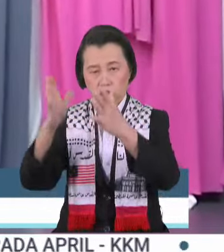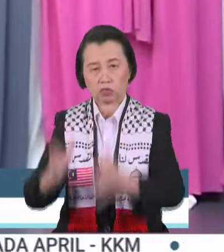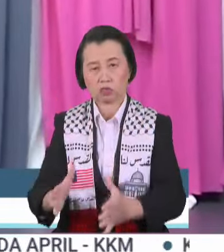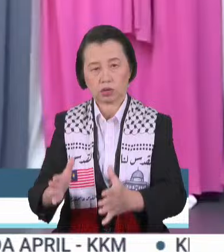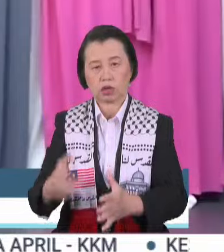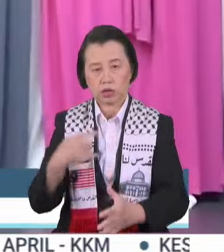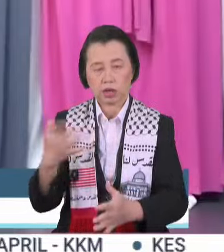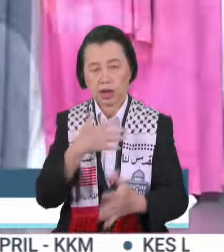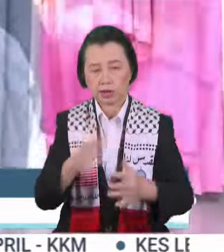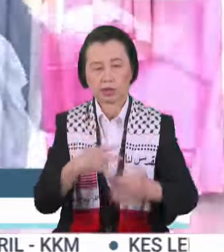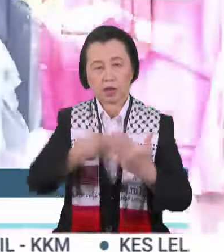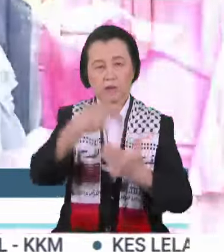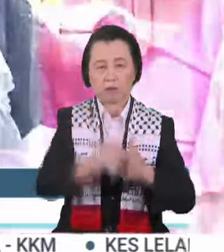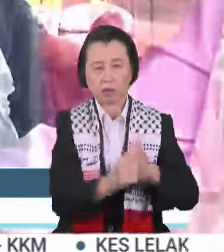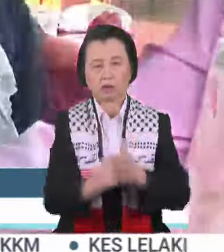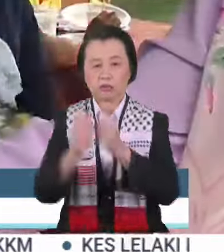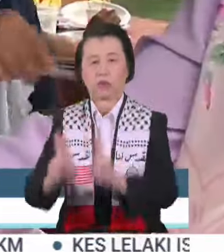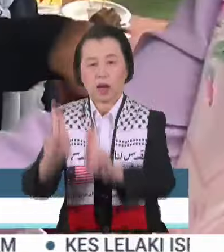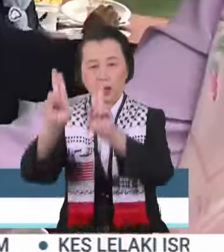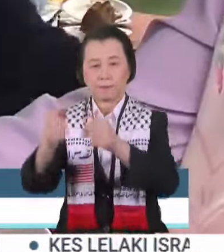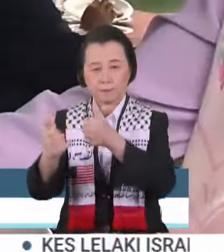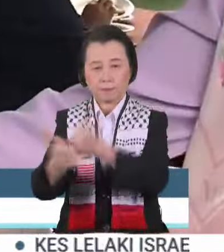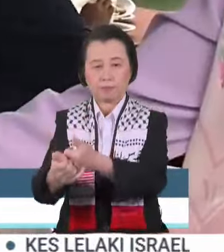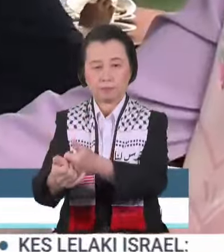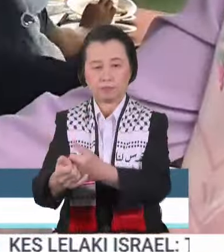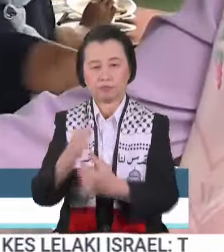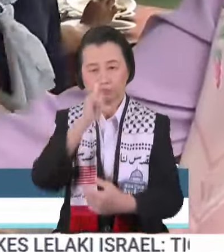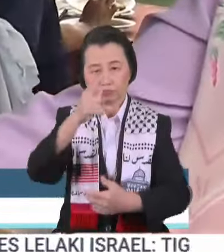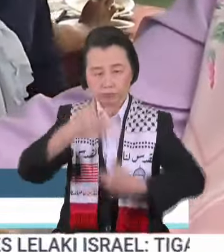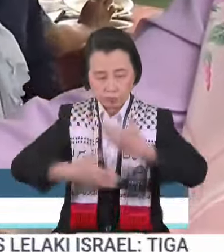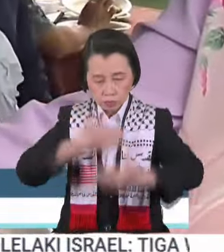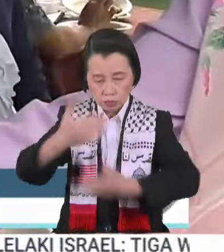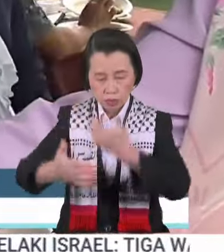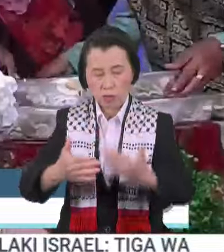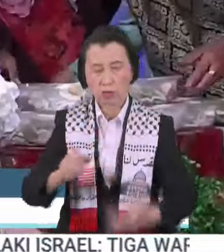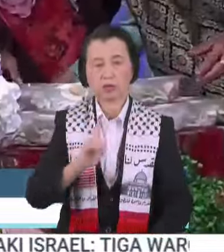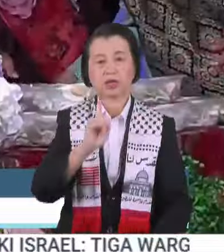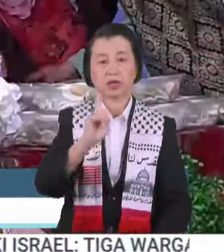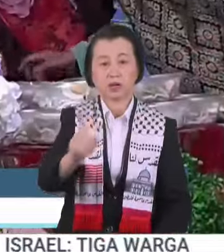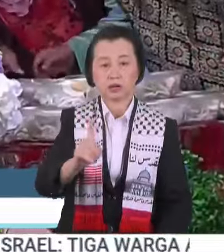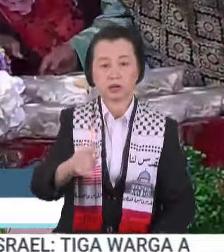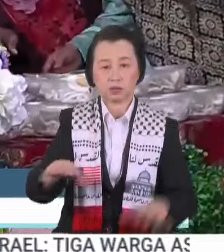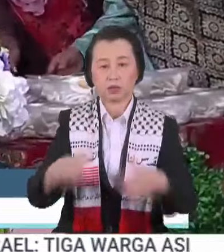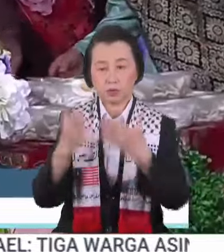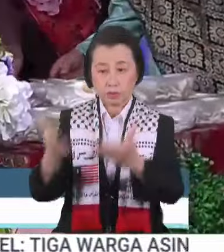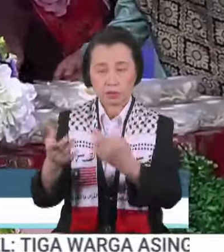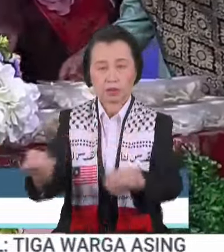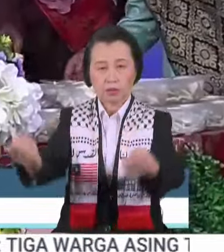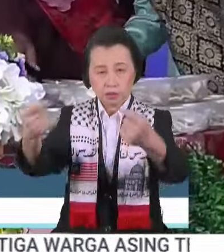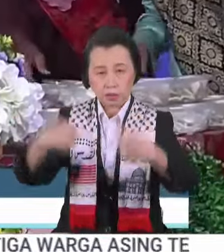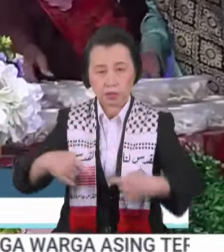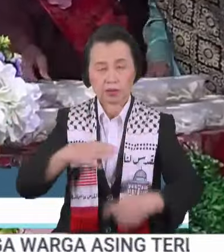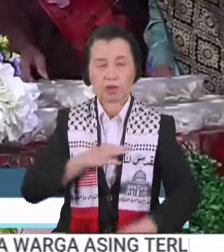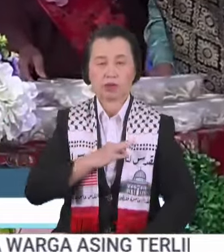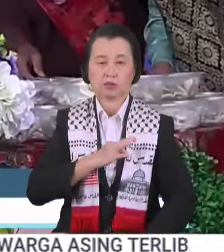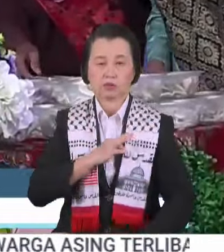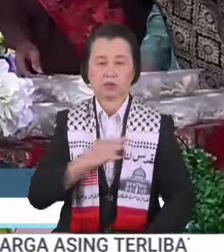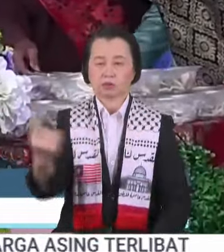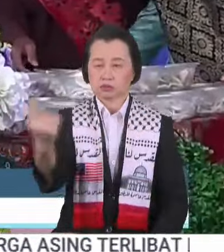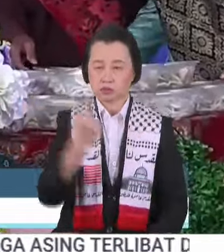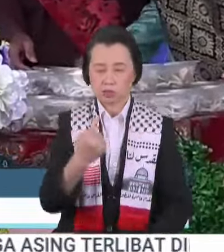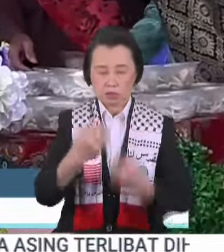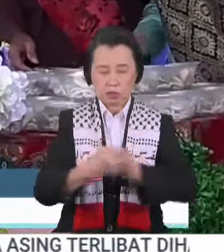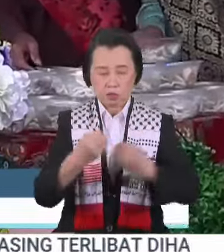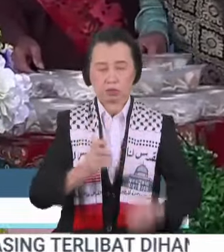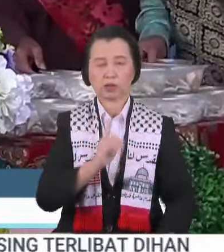program follow up kepada mereka. Katanya proses Islaman dibuat ketika mereka hadir secara sukarela ke Pejabat